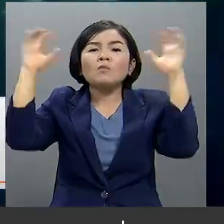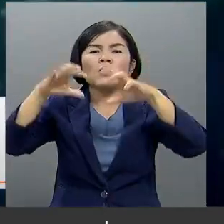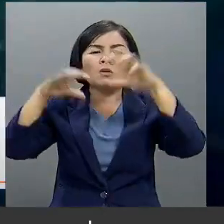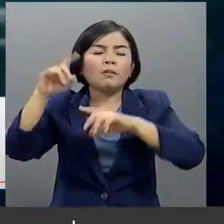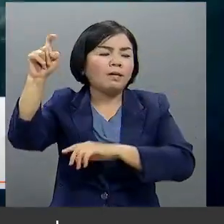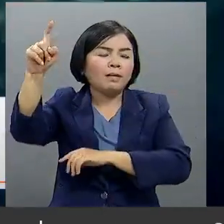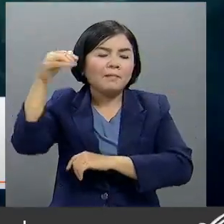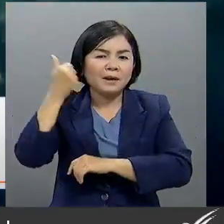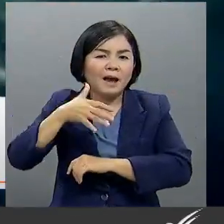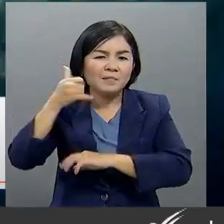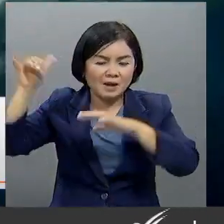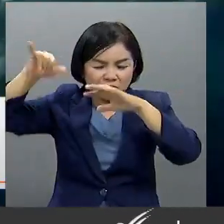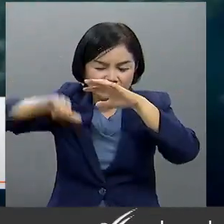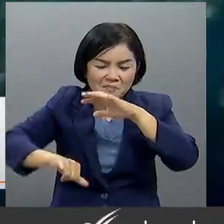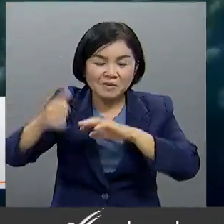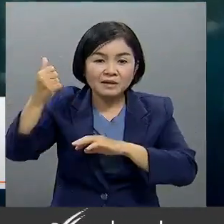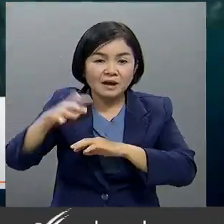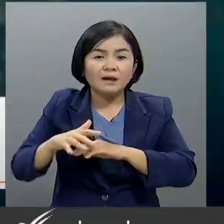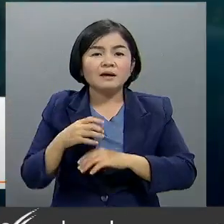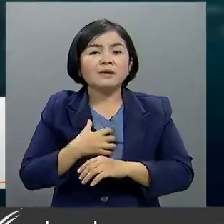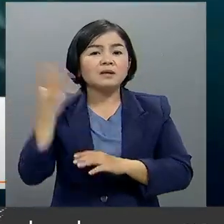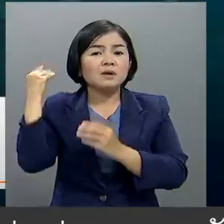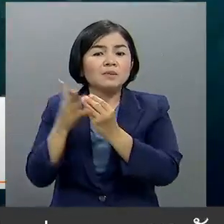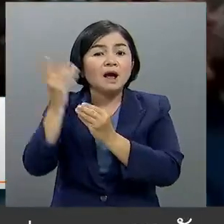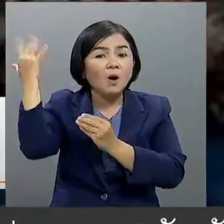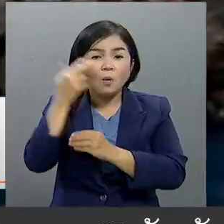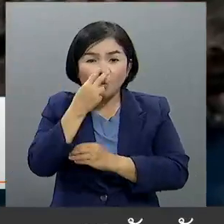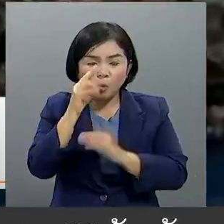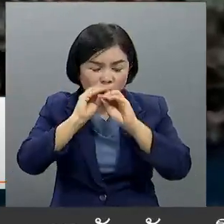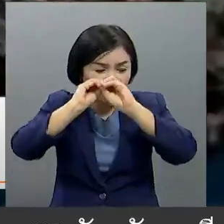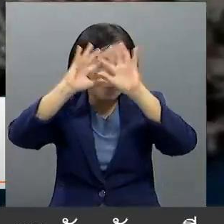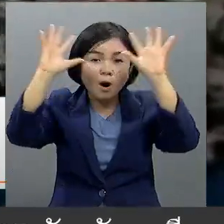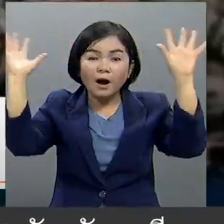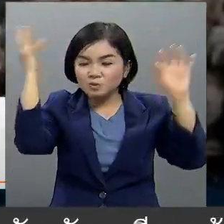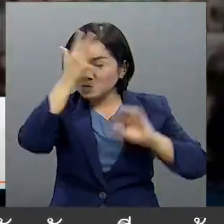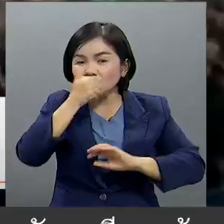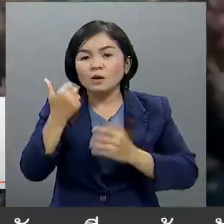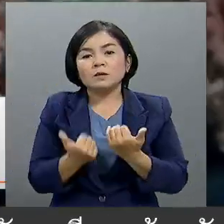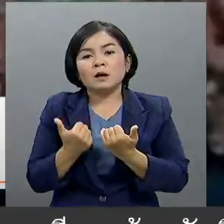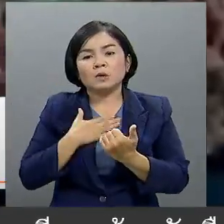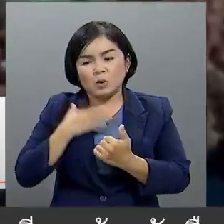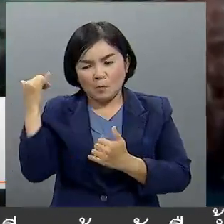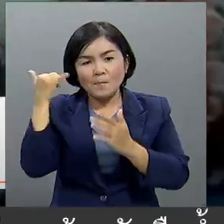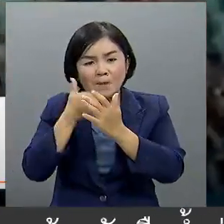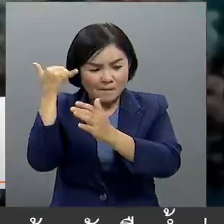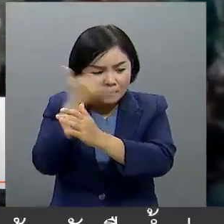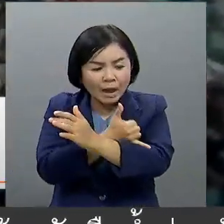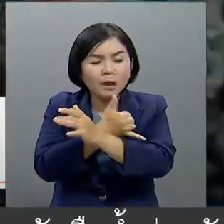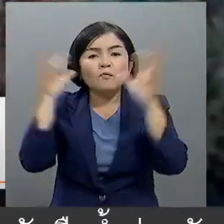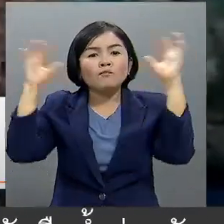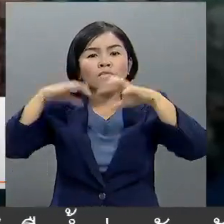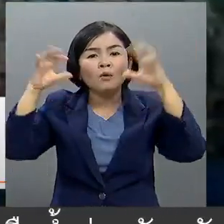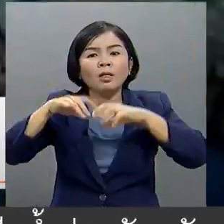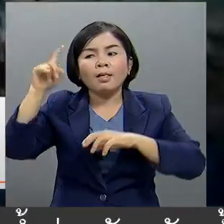สัปดาห์ก่อนหน้าที่ผมจะไปเนี่ยคือบรรยากาศแบบนี้เลยบอกทะเลสวยมากแต่สัปดาห์ผมไปอ่ะเนี่ยสินลากูเข้า ก็เปลี่ยน